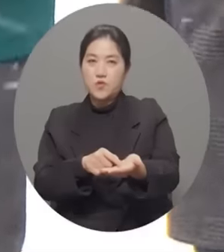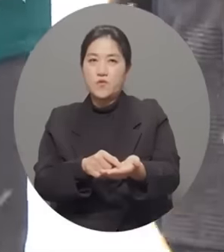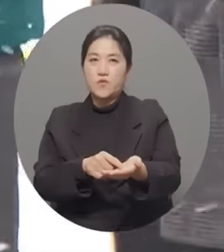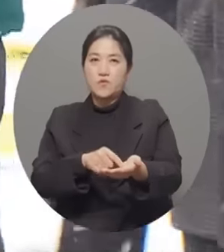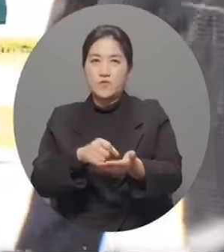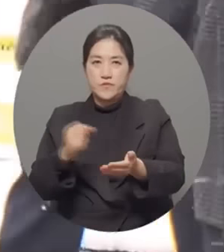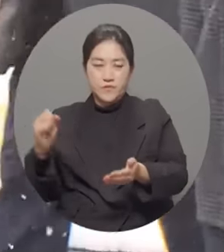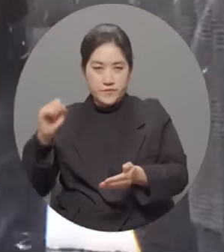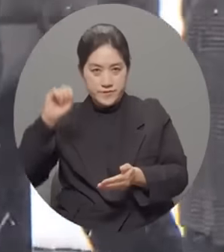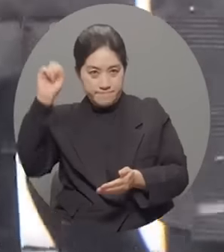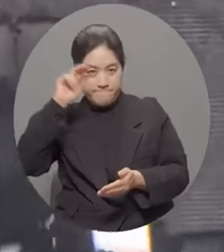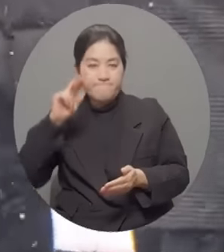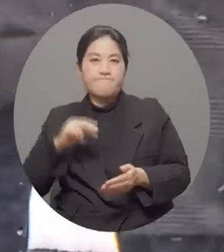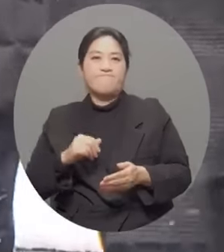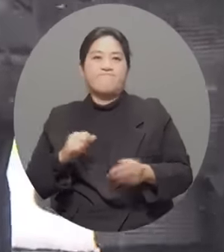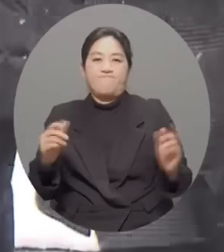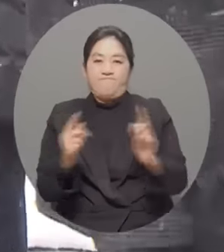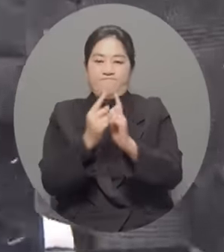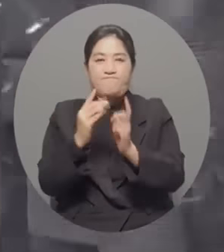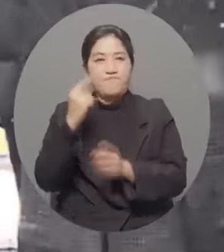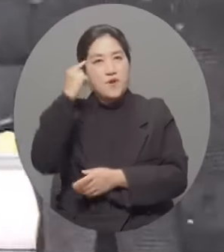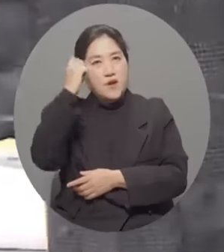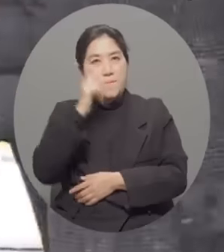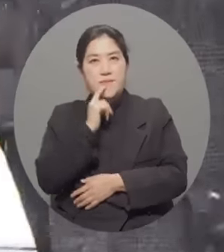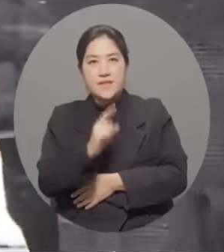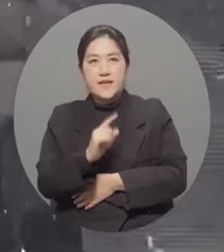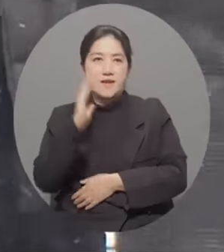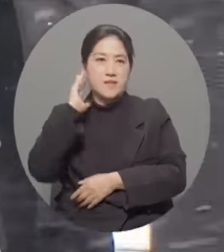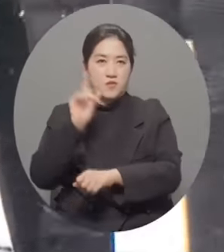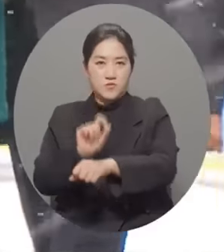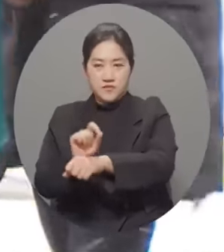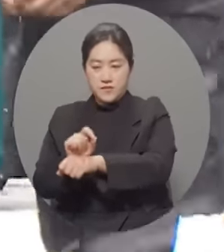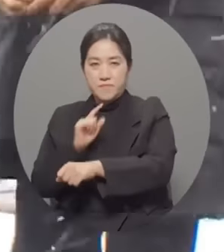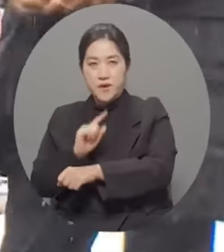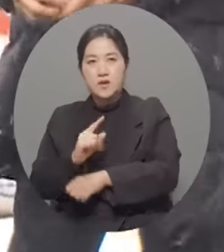급작스럽게 이뤄진 것으로 본다고 했습니다. 대통령실 측은